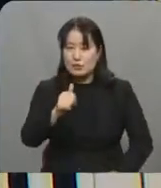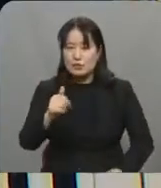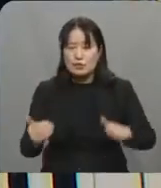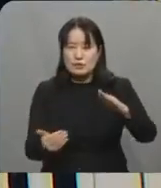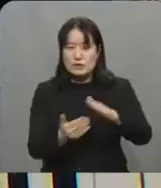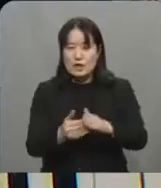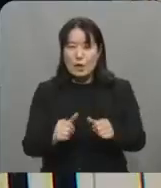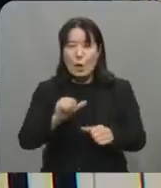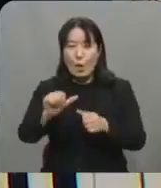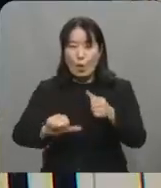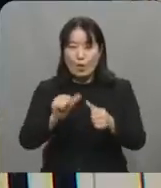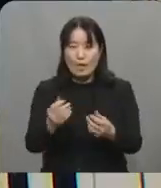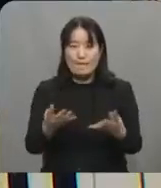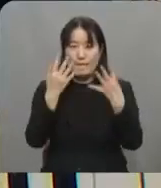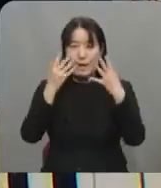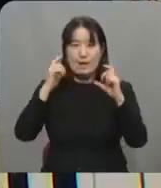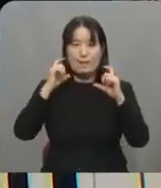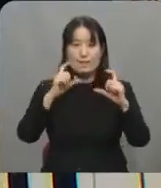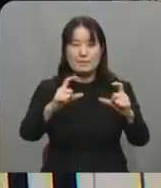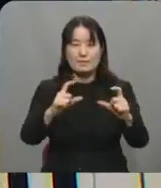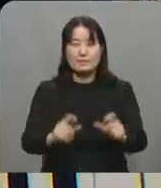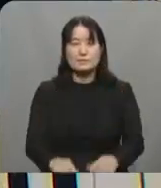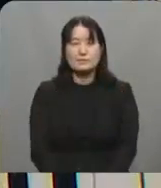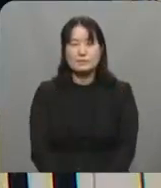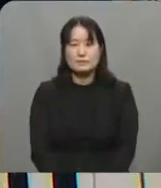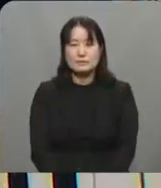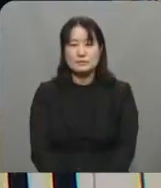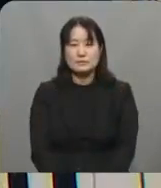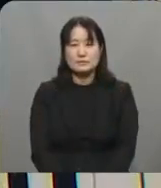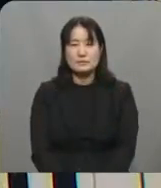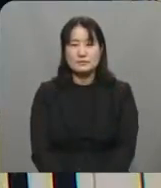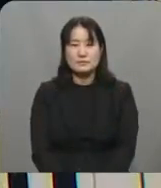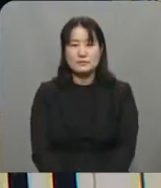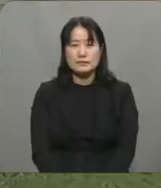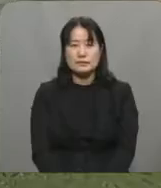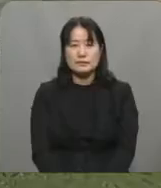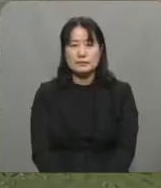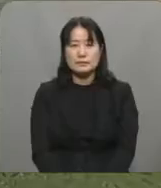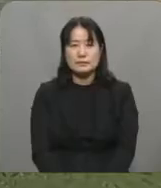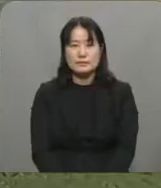5년의 징역형이 선고됐습니다. 보도에 정상빈 기자입니다.